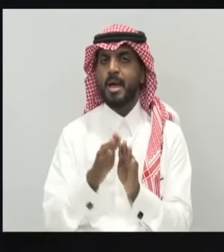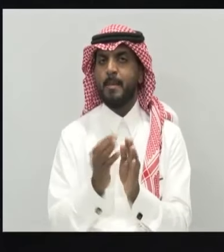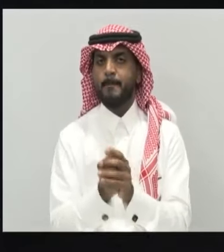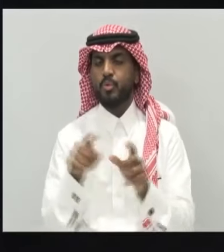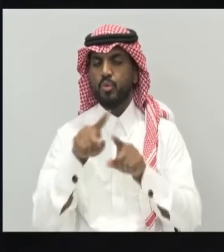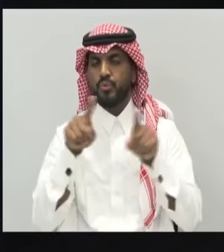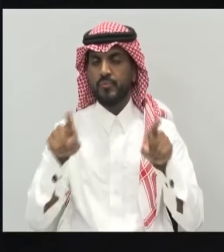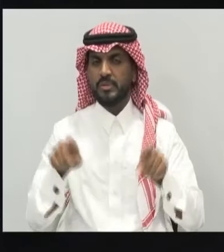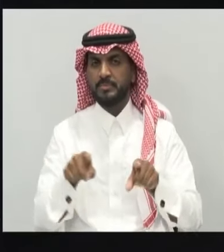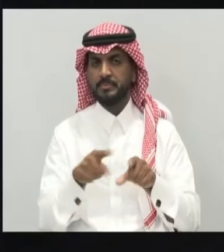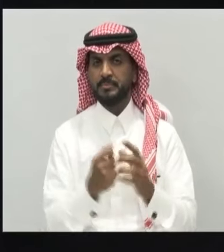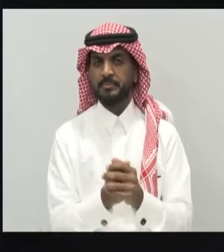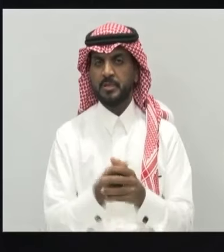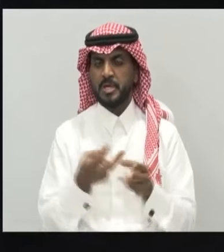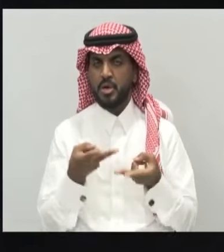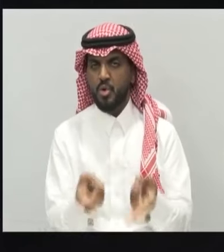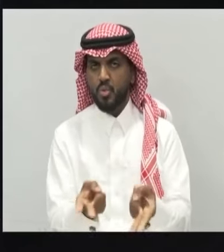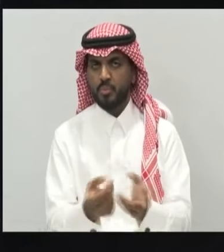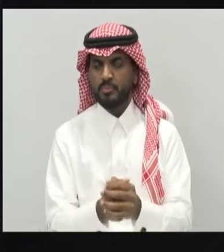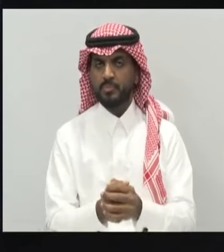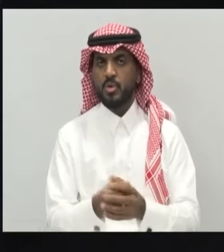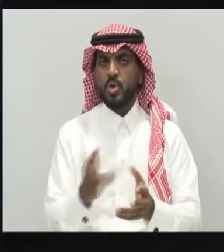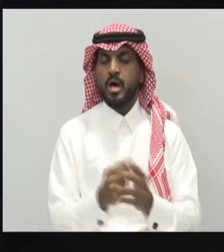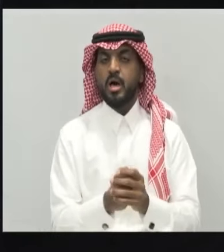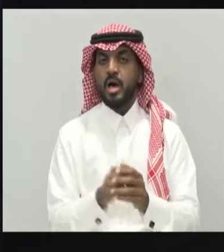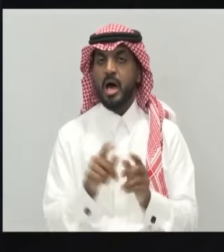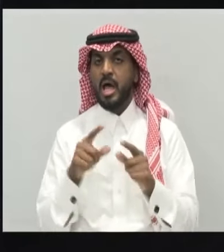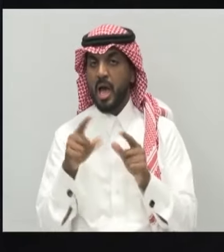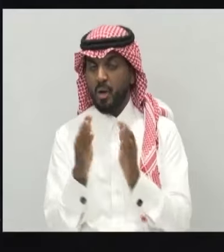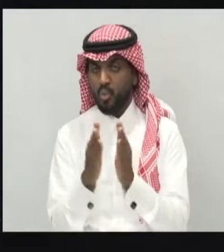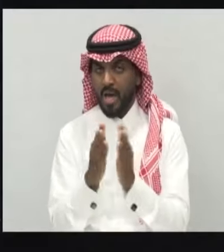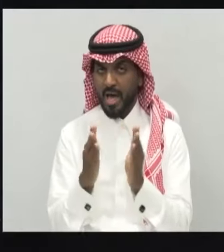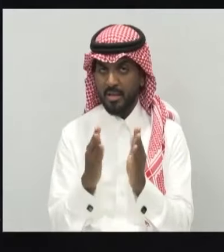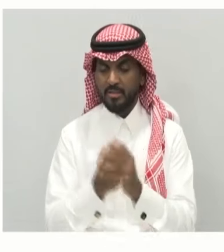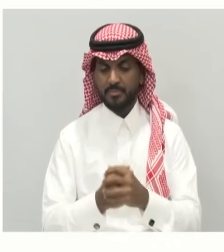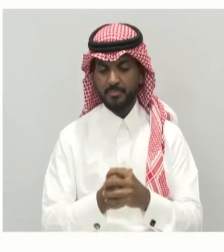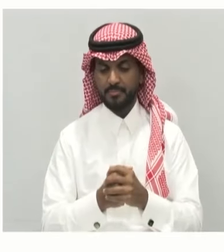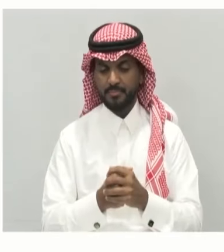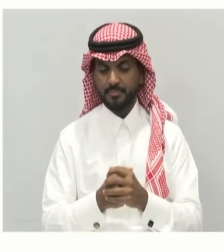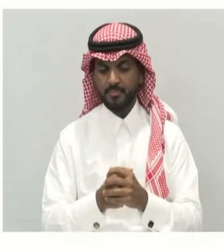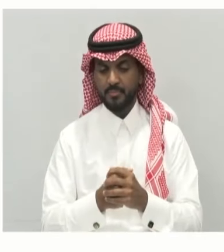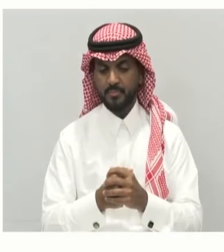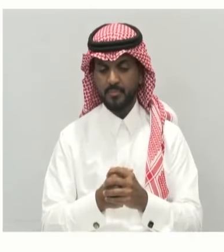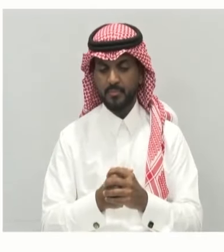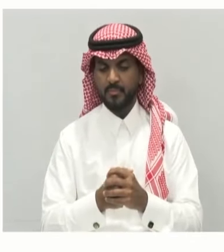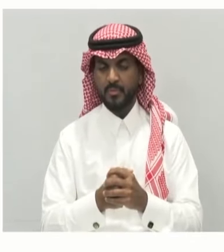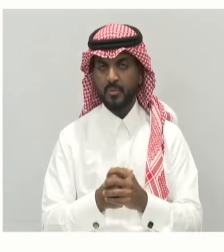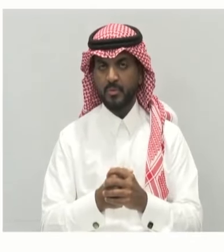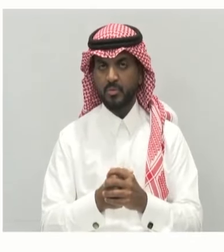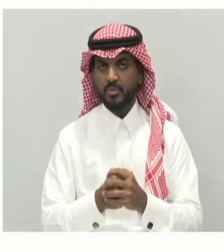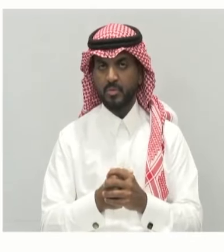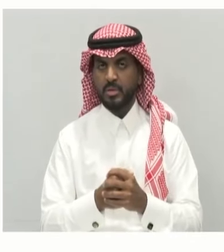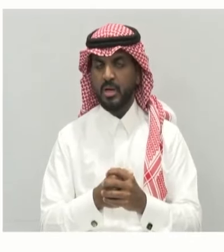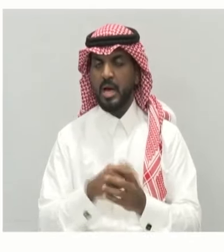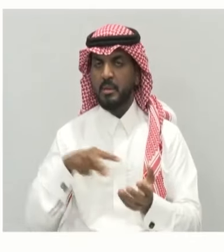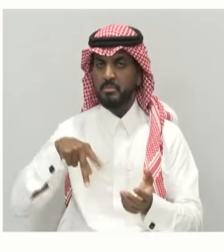الله فيكم غرفه النوم عرضه طبعا يا ابطال صح ولا لا بارك الله فيكم طيب يا مبدعين